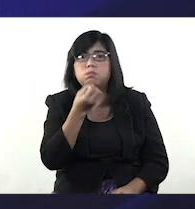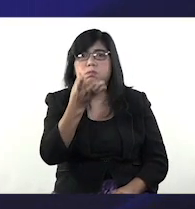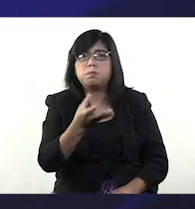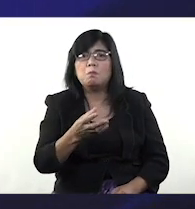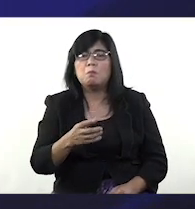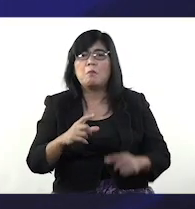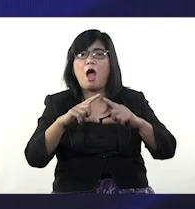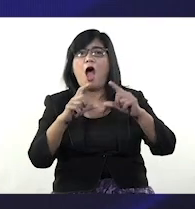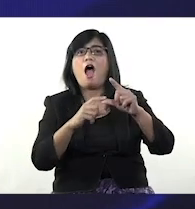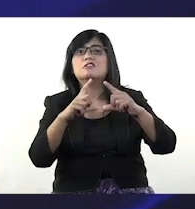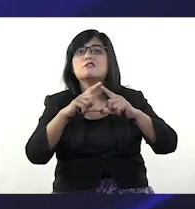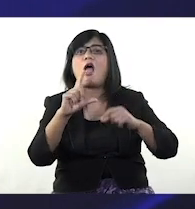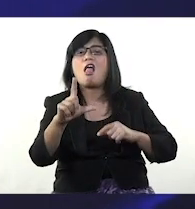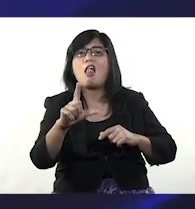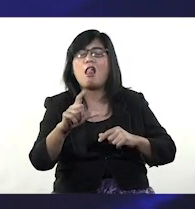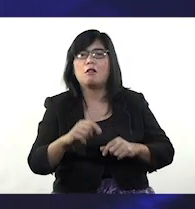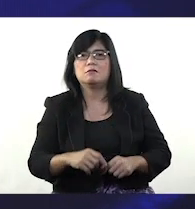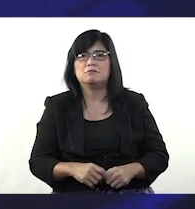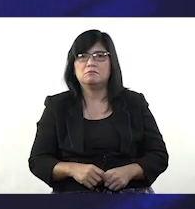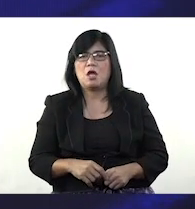Hai suara kenabian jelas